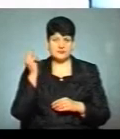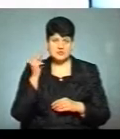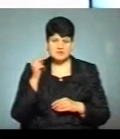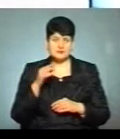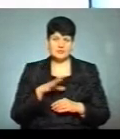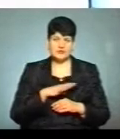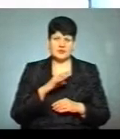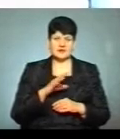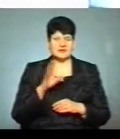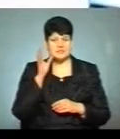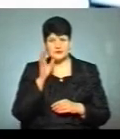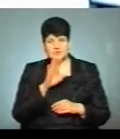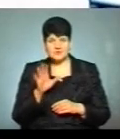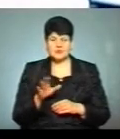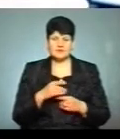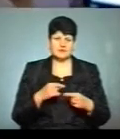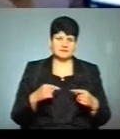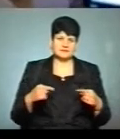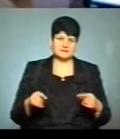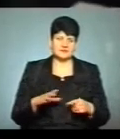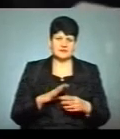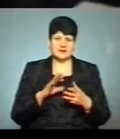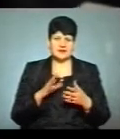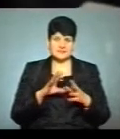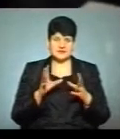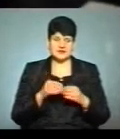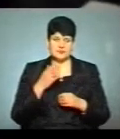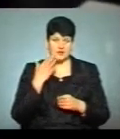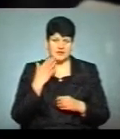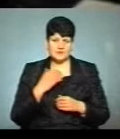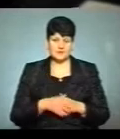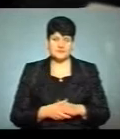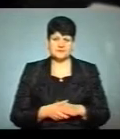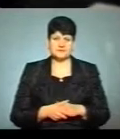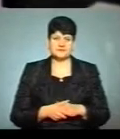Інколи бувають нечемні, інколи чемні, слухаються. Ну, в загальному легко.